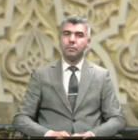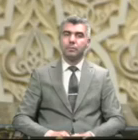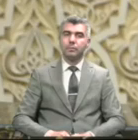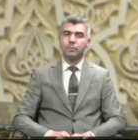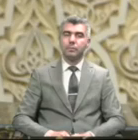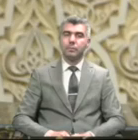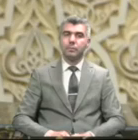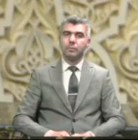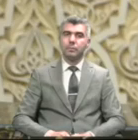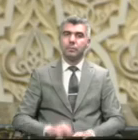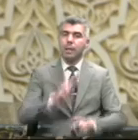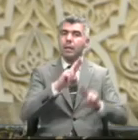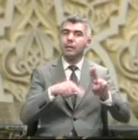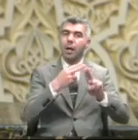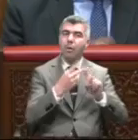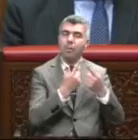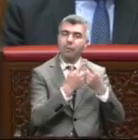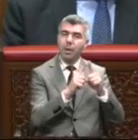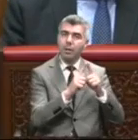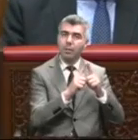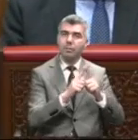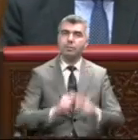على كل واحد مناش اشكال